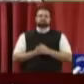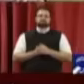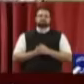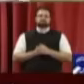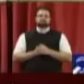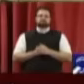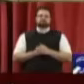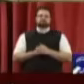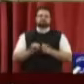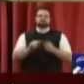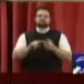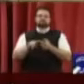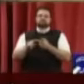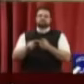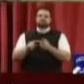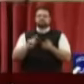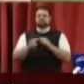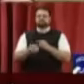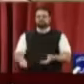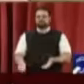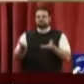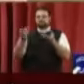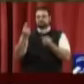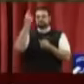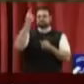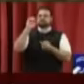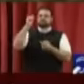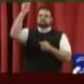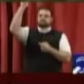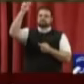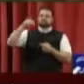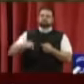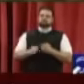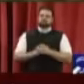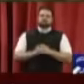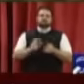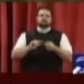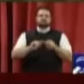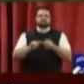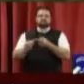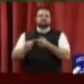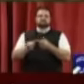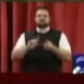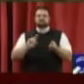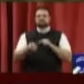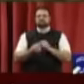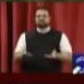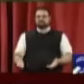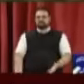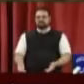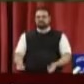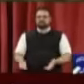Și sistemul se schimbă de jos în sus sau de sus în jos? Sistemul schimbă de jos în sus. De jos în sus? Da, da.